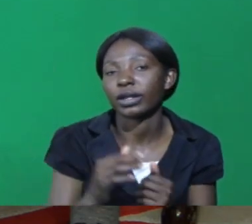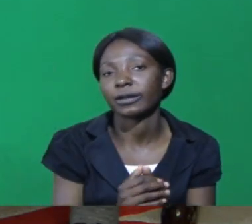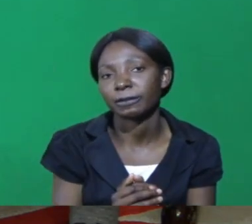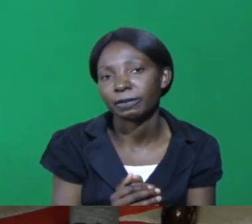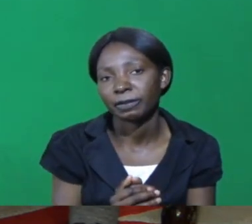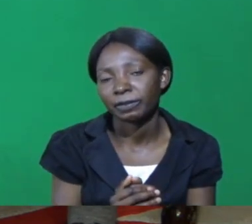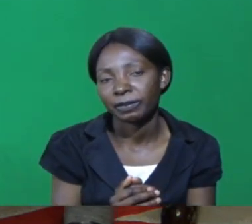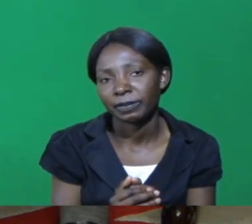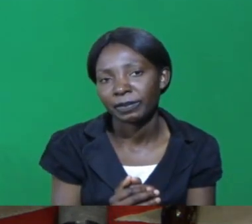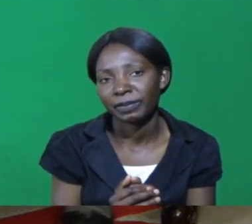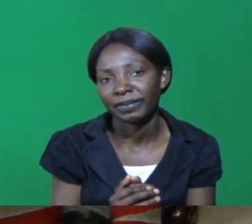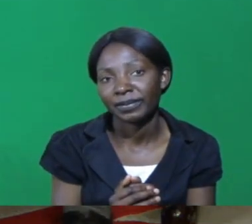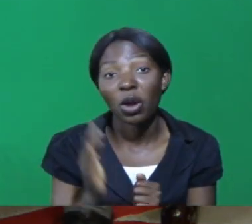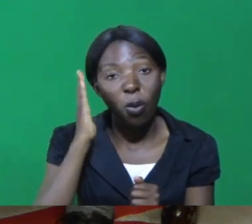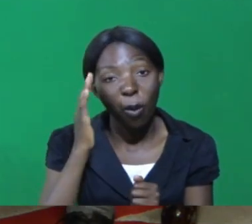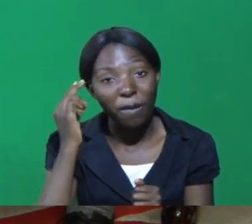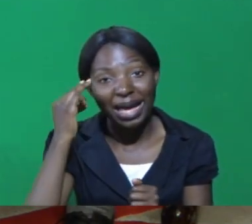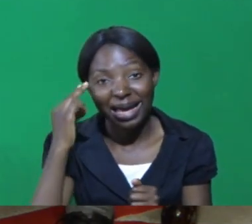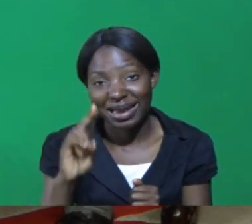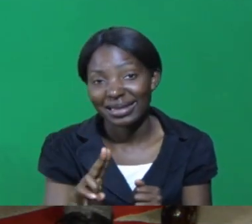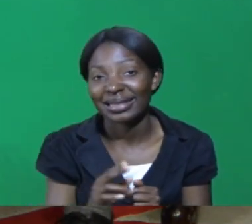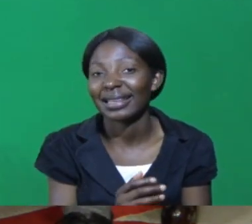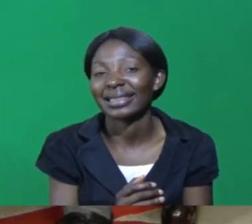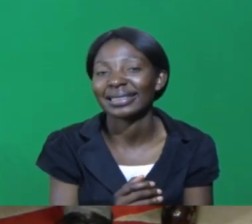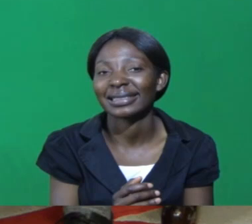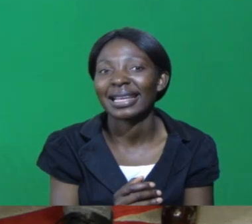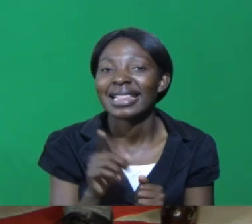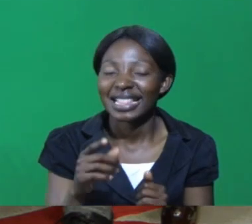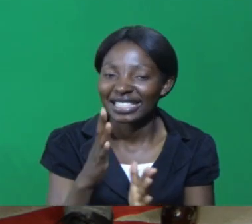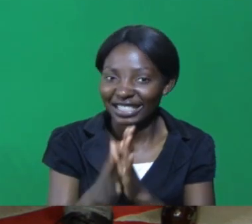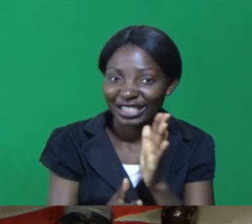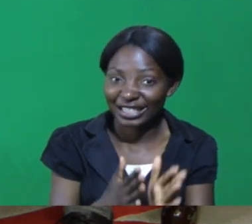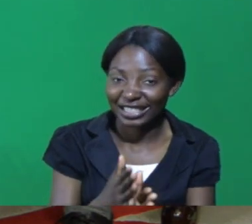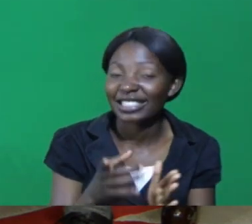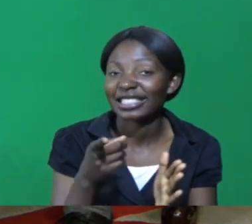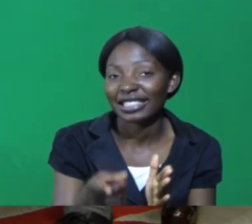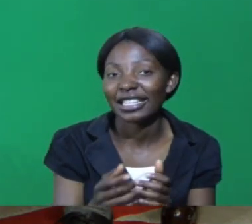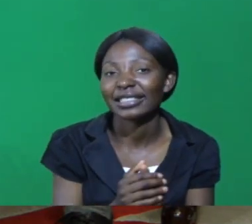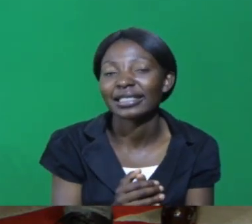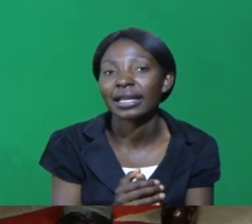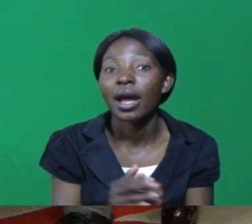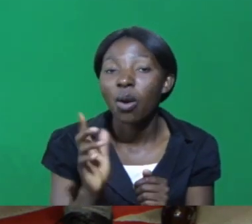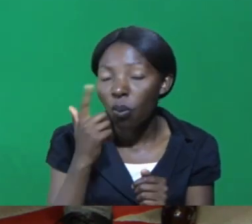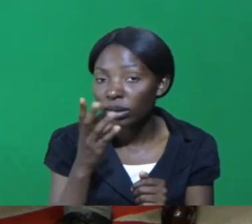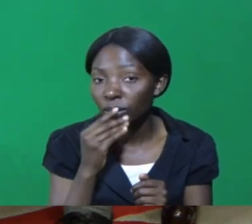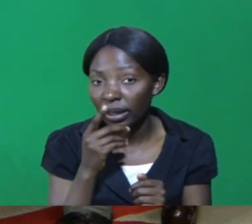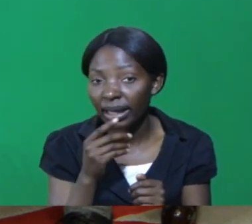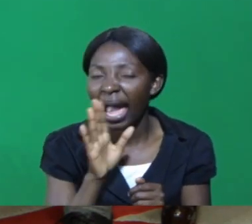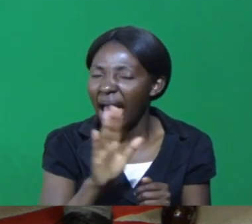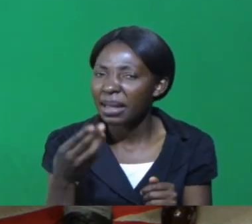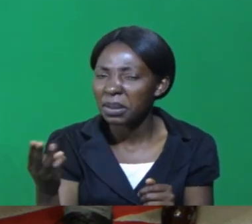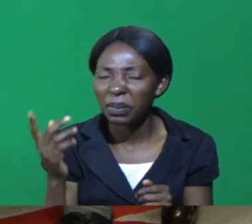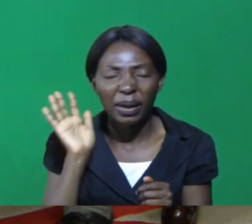Pane pasarere pastor, pane zvinonongedzera. Ndozviratidzo zvacho izvo, ndo minongedzo yacho. But mukuona pati kutaura kudai pane vari kutoteerera